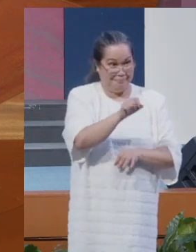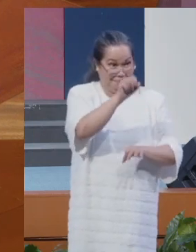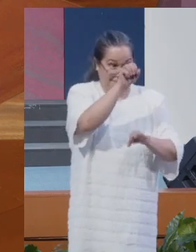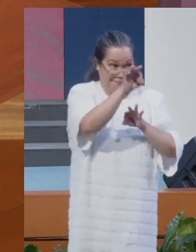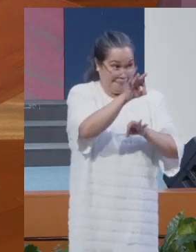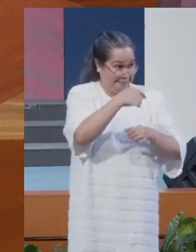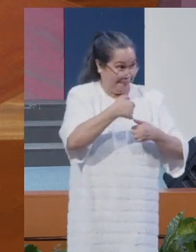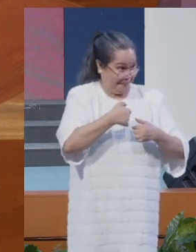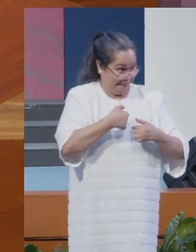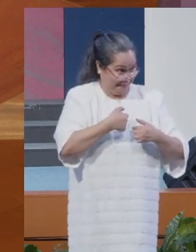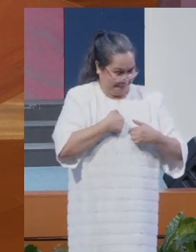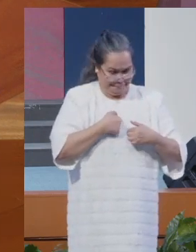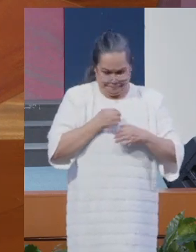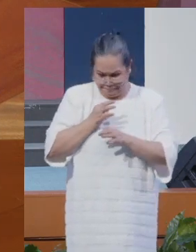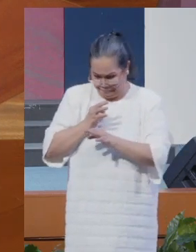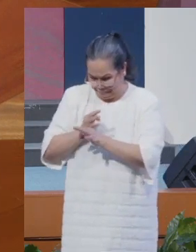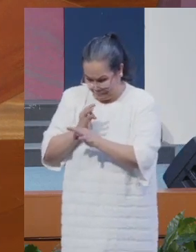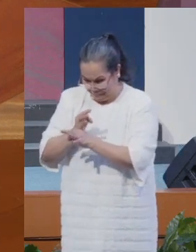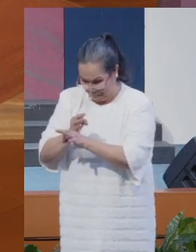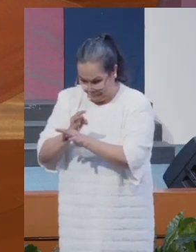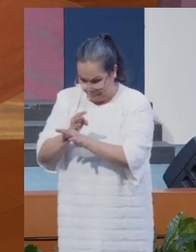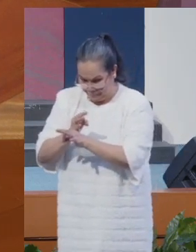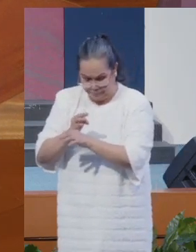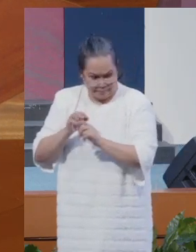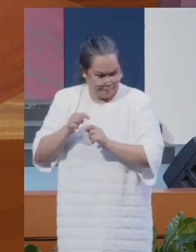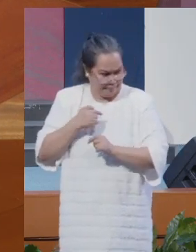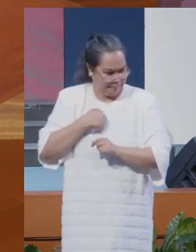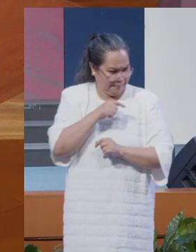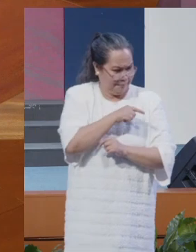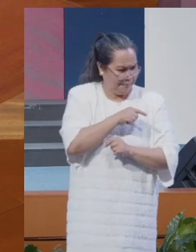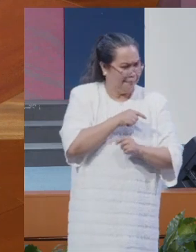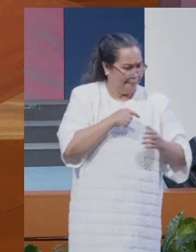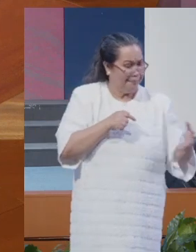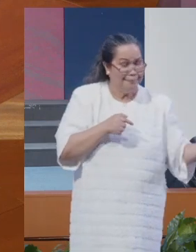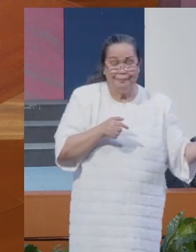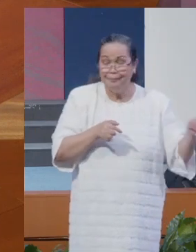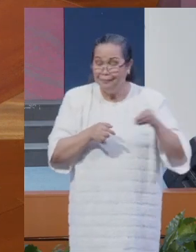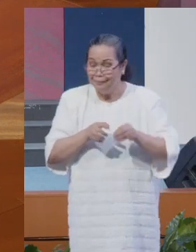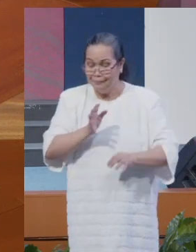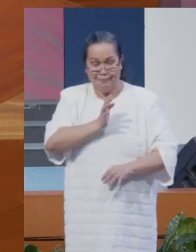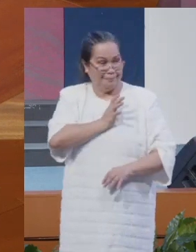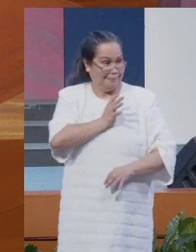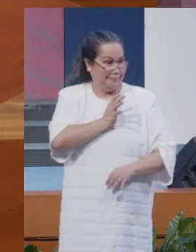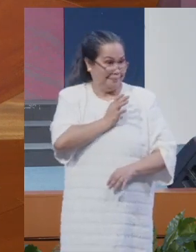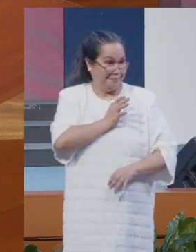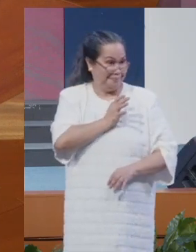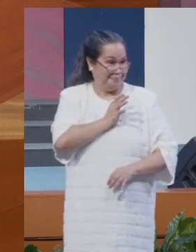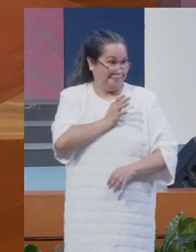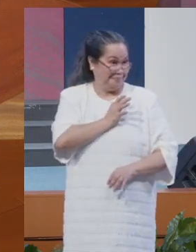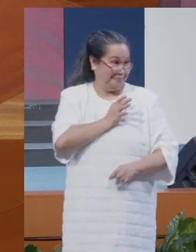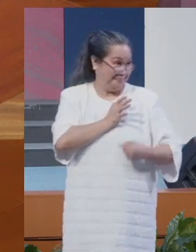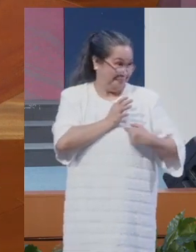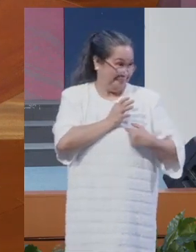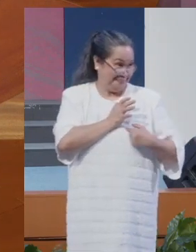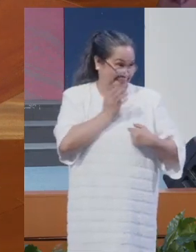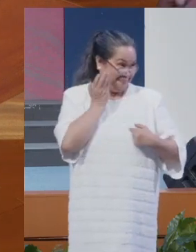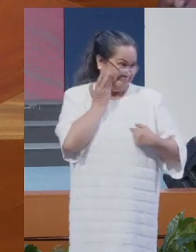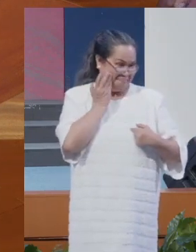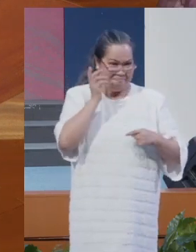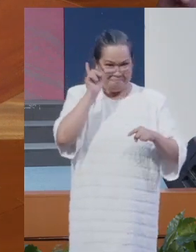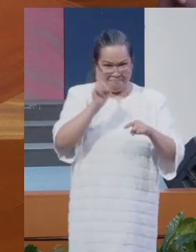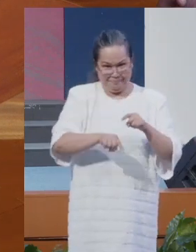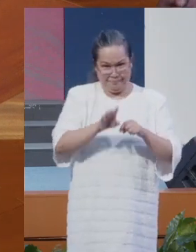aking kinalakhang relihiyon, pero papatsihan ko lang ng konting Kristyanismo. Hindi po